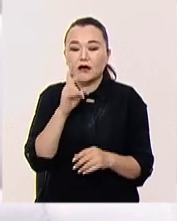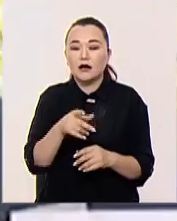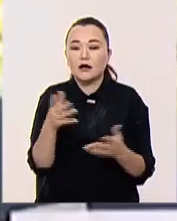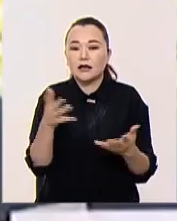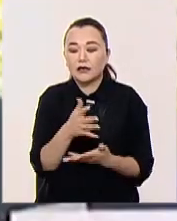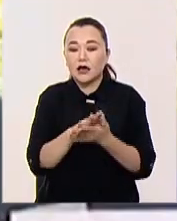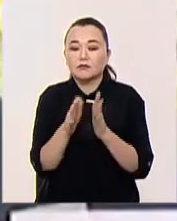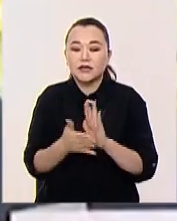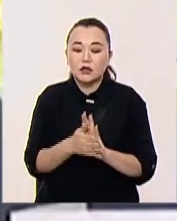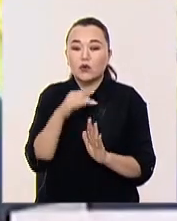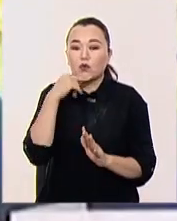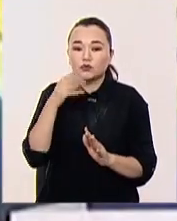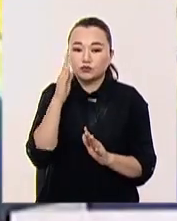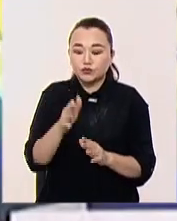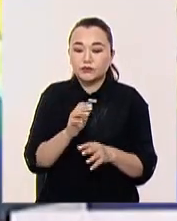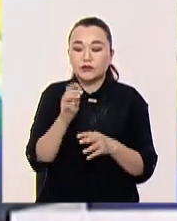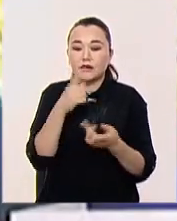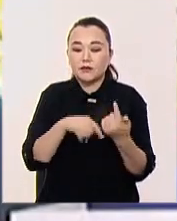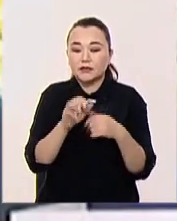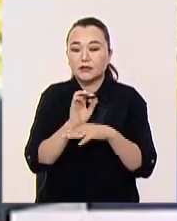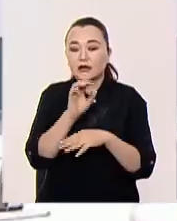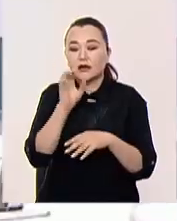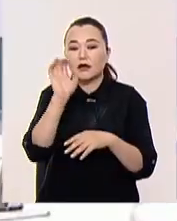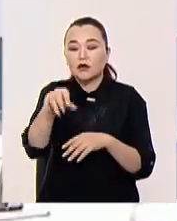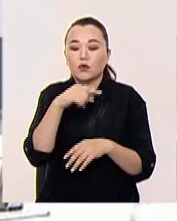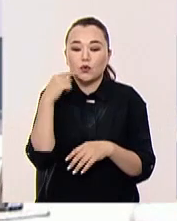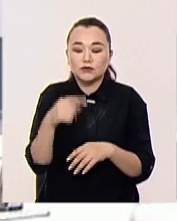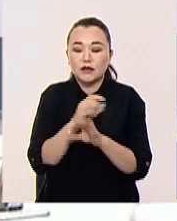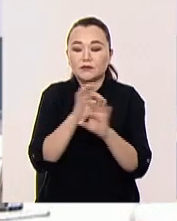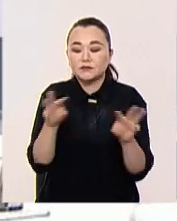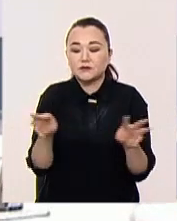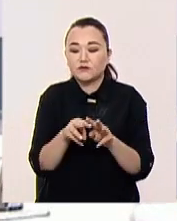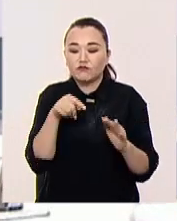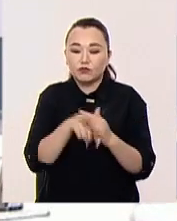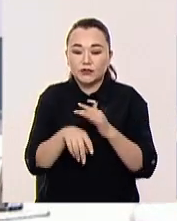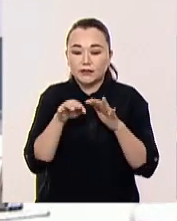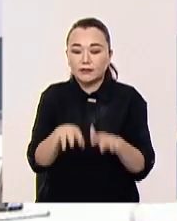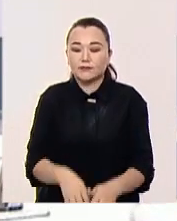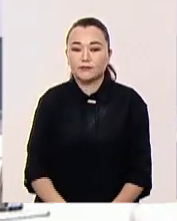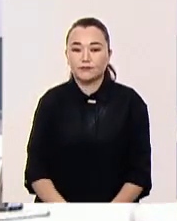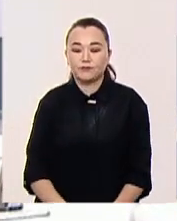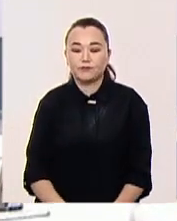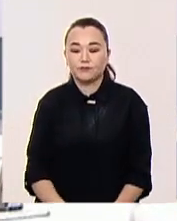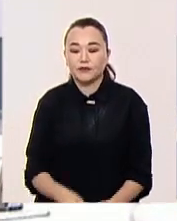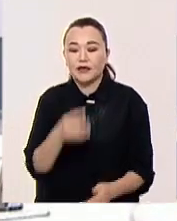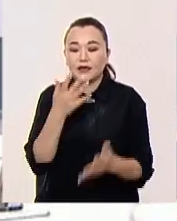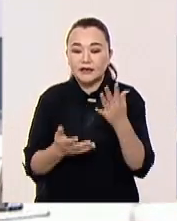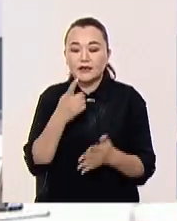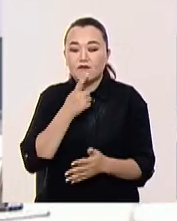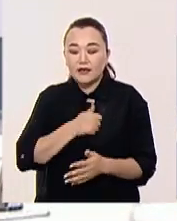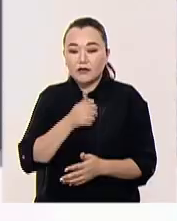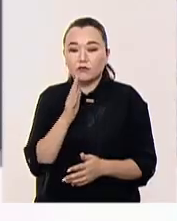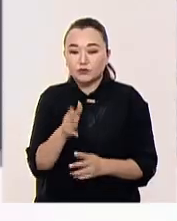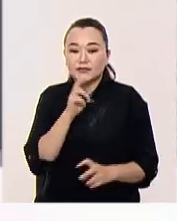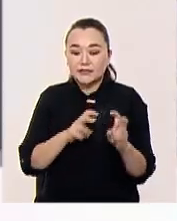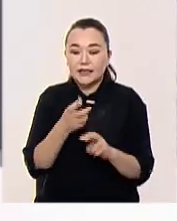каких обстоятельствах россиян будут экстрадировать на родину, объяснил министр внутренних дел. Нет, военкоматы, если будут искать, это